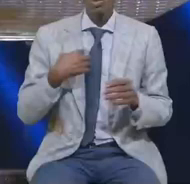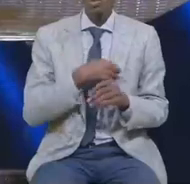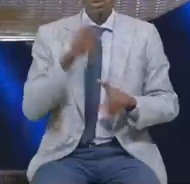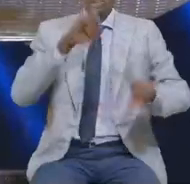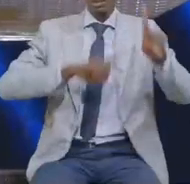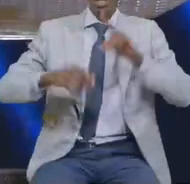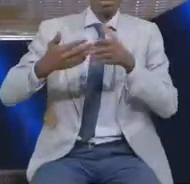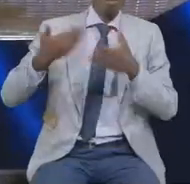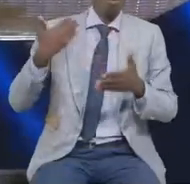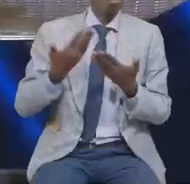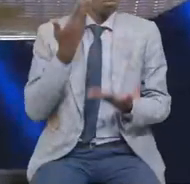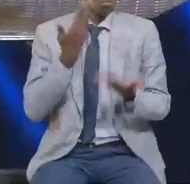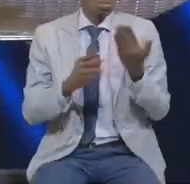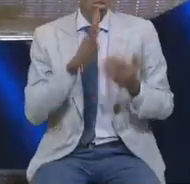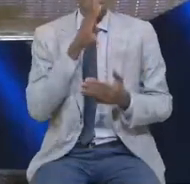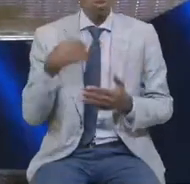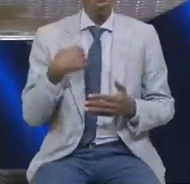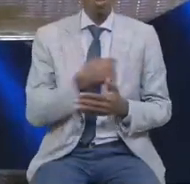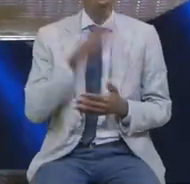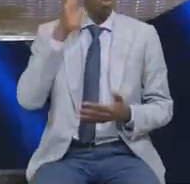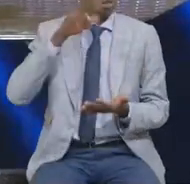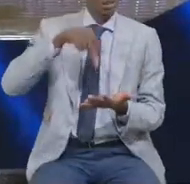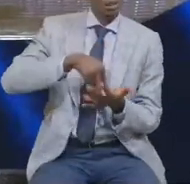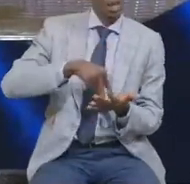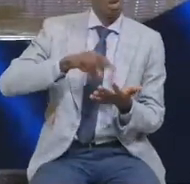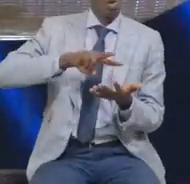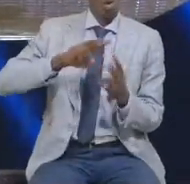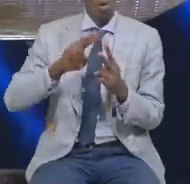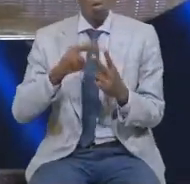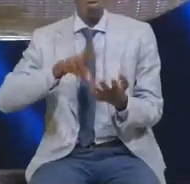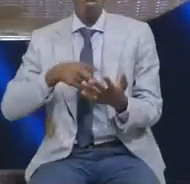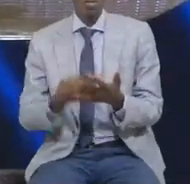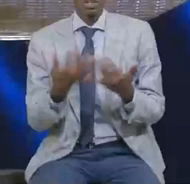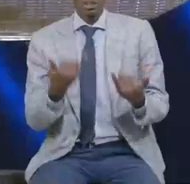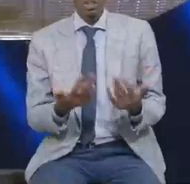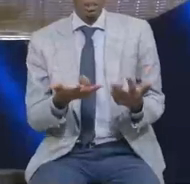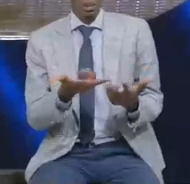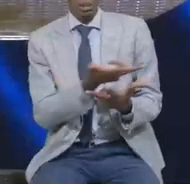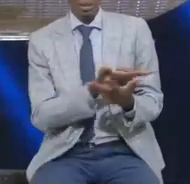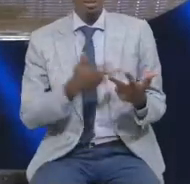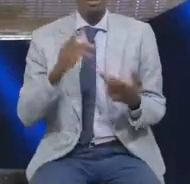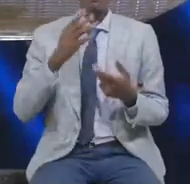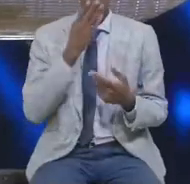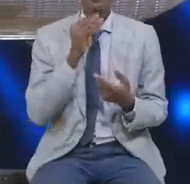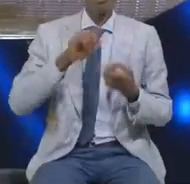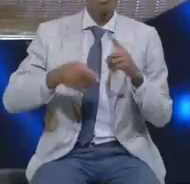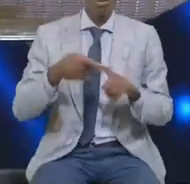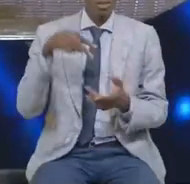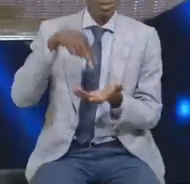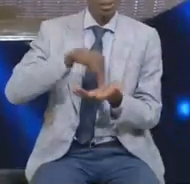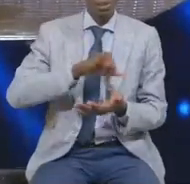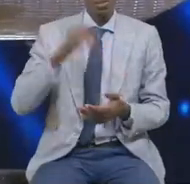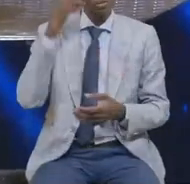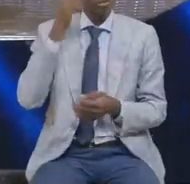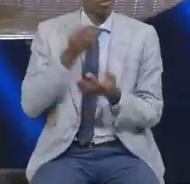pour nous tester, pour montrer si ce que nous avons dit, si nous le ferons ou pas. Et voici Sadrach, Meshach et Abednego qui se tenaient pour la vérité